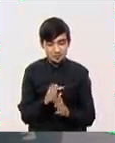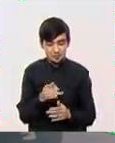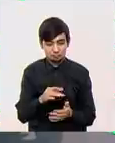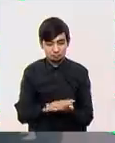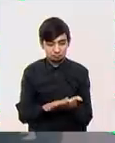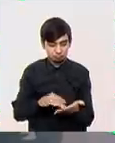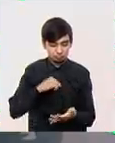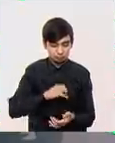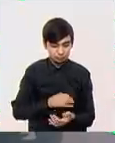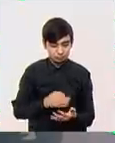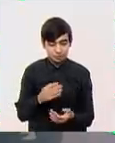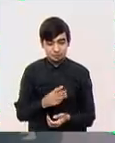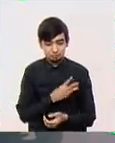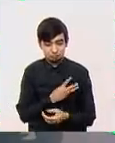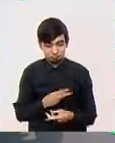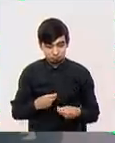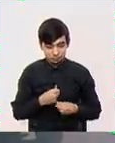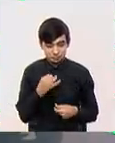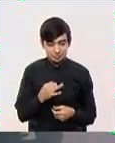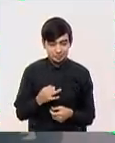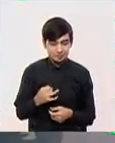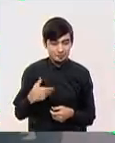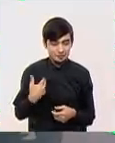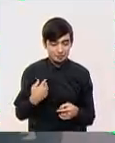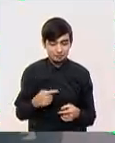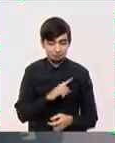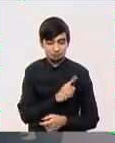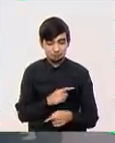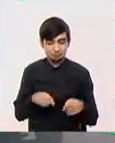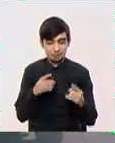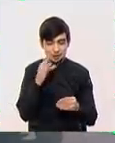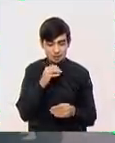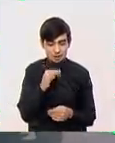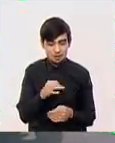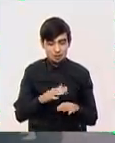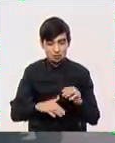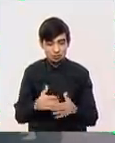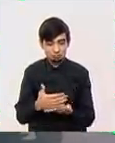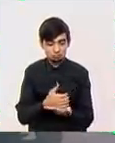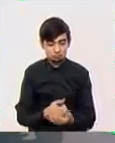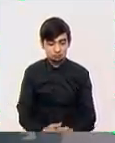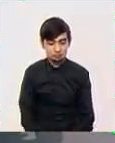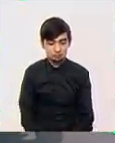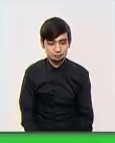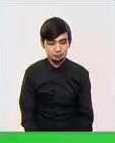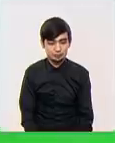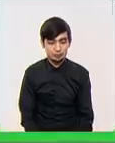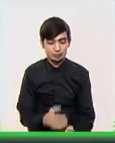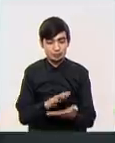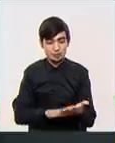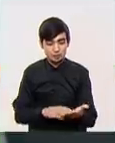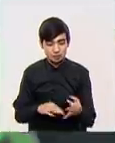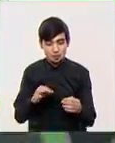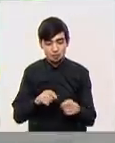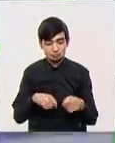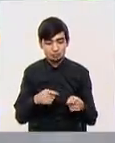тазартып, төзімділігіңізді арттырып, иммундық жүйеңізді қатайтады. Ал табиғи өнімдері қолмен жиналады. Енді әрі қарай эфир